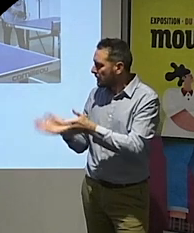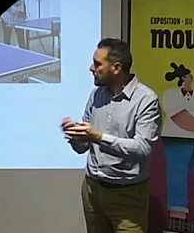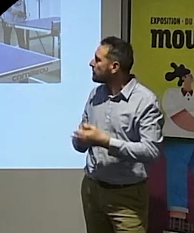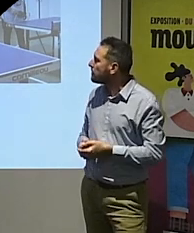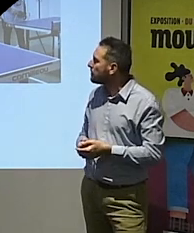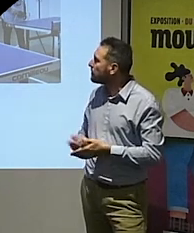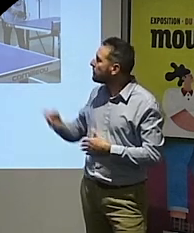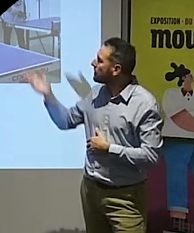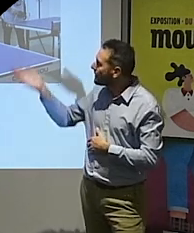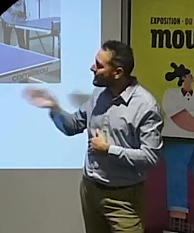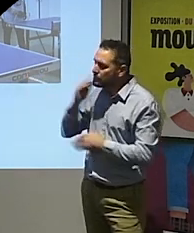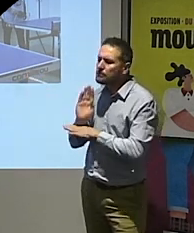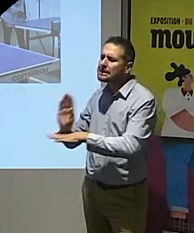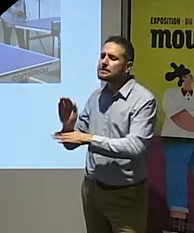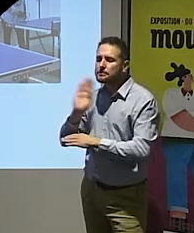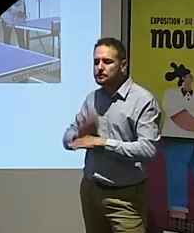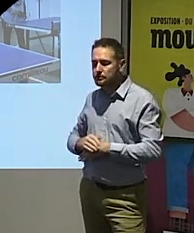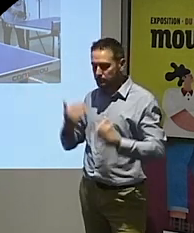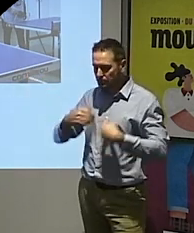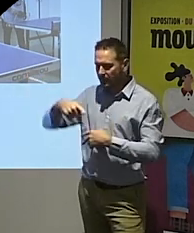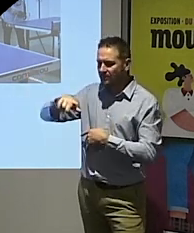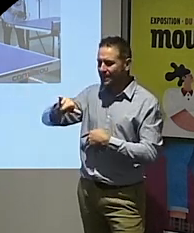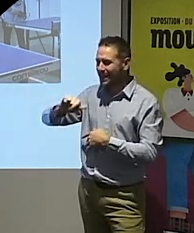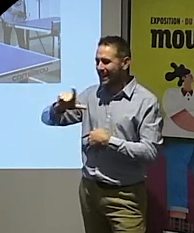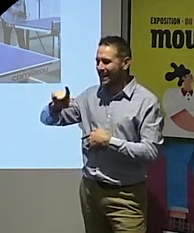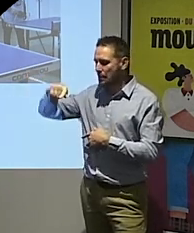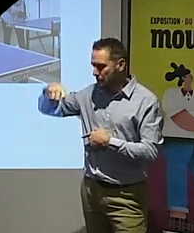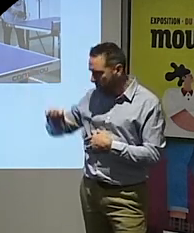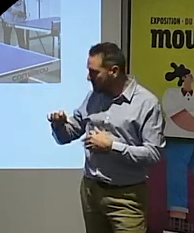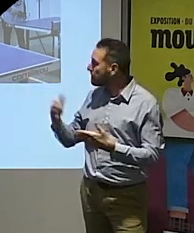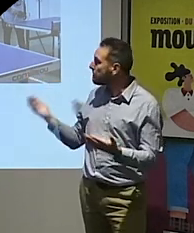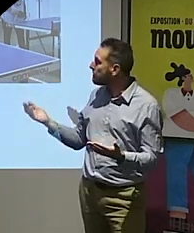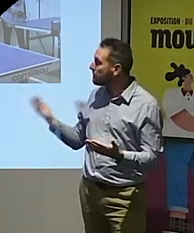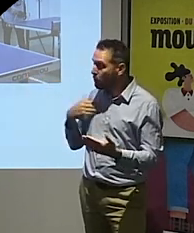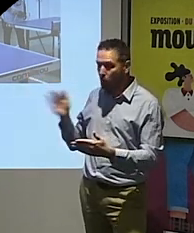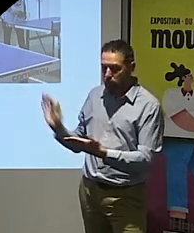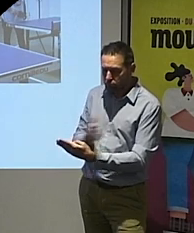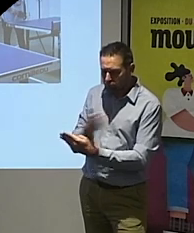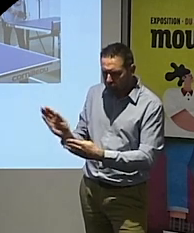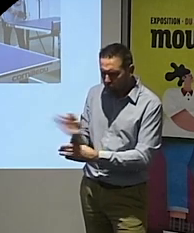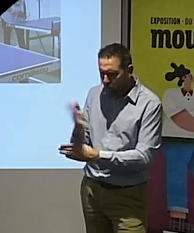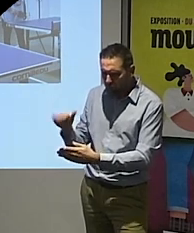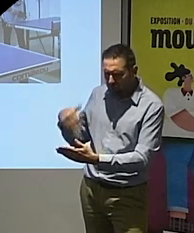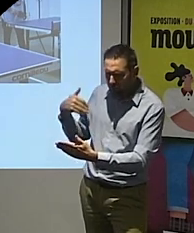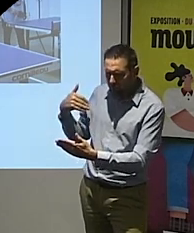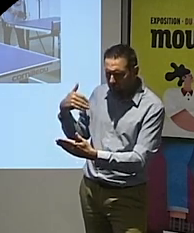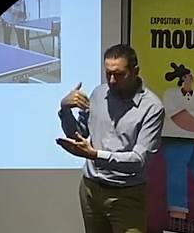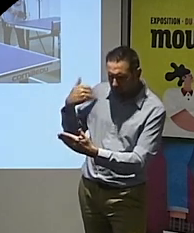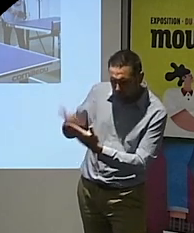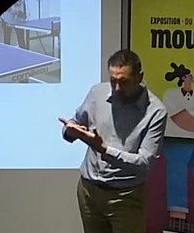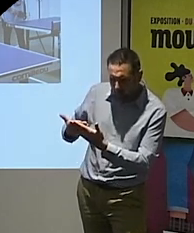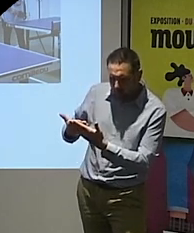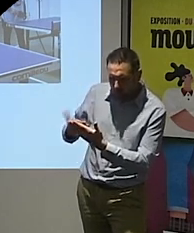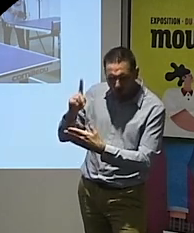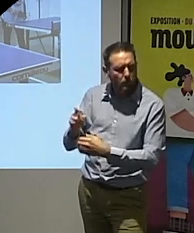Philippe. Est-ce que tu peux te présenter? Je m'appelle Philippe Vénien, je joue au ping-pong à 9 ans. À 9 ans, je joue au ping-pong à